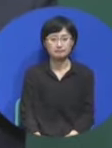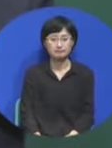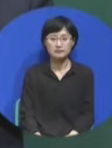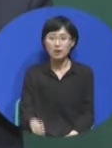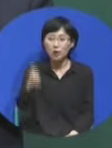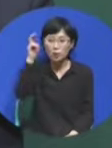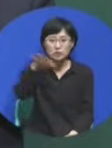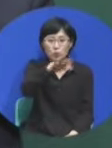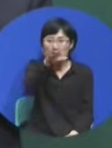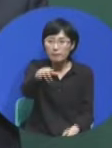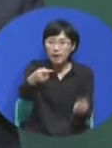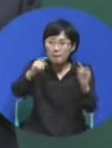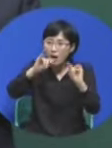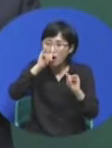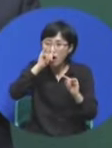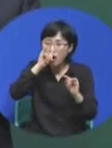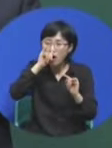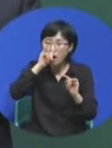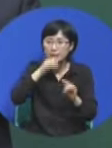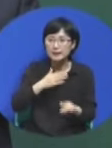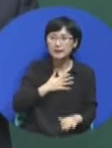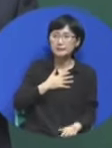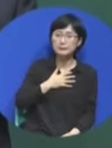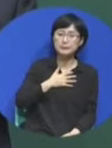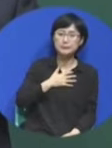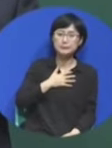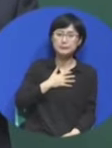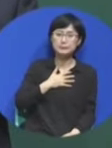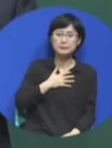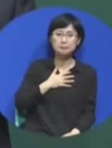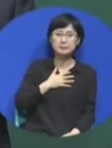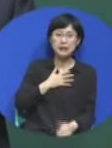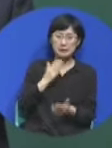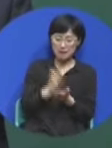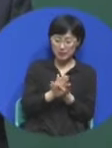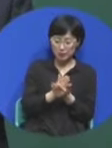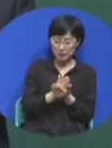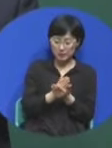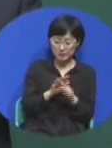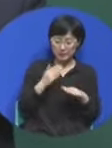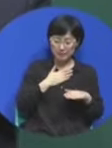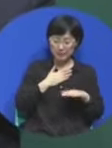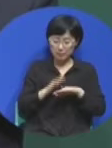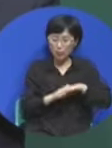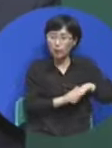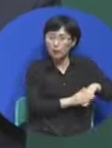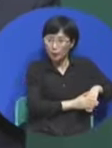因为心情不好，所以到教会献礼拜的时候唱赞美就不开口，那是被撒旦欺骗. 혹 그런 분이 예배 드리러 왔다면 그럴수록 마음을 열고 하나님 앞에 찬양하길 바랍니다.